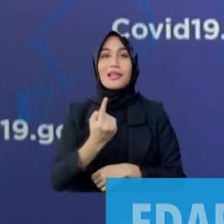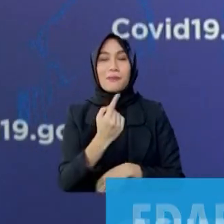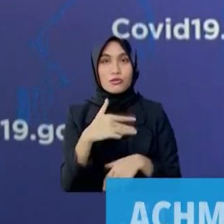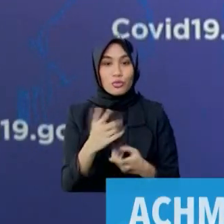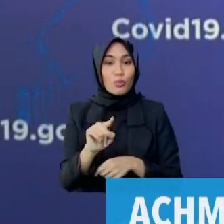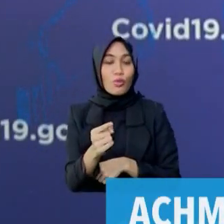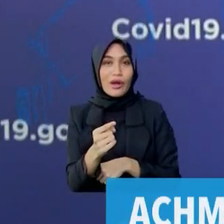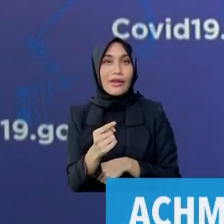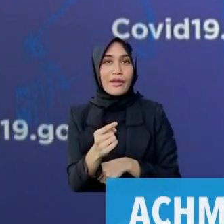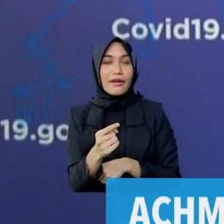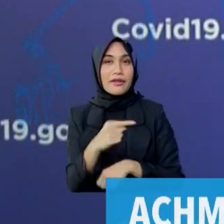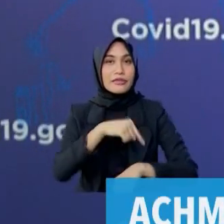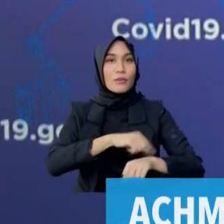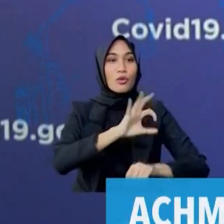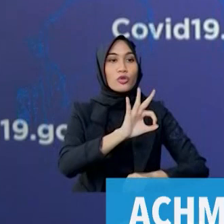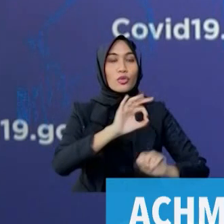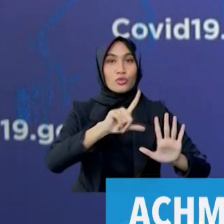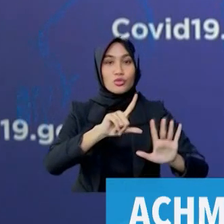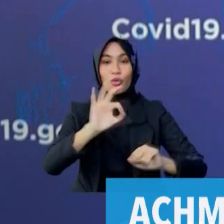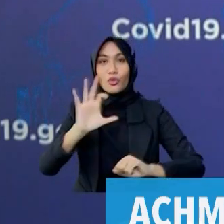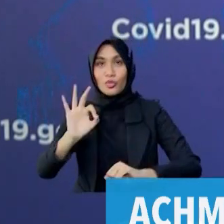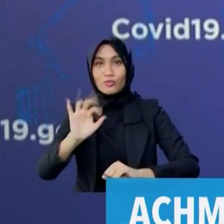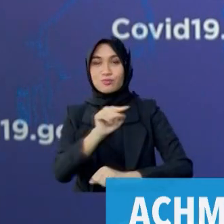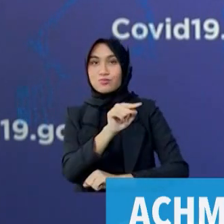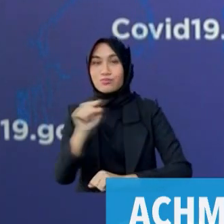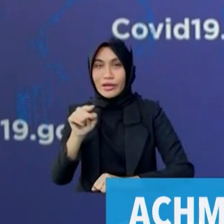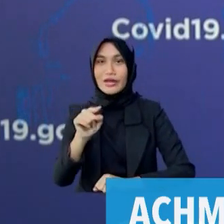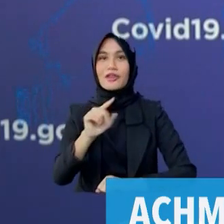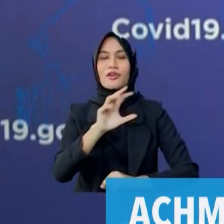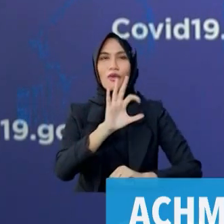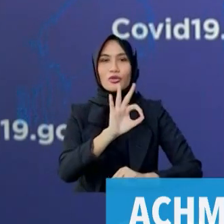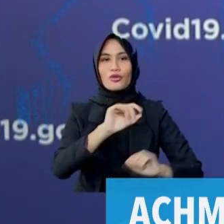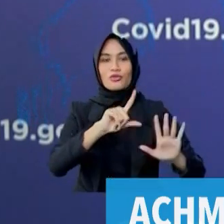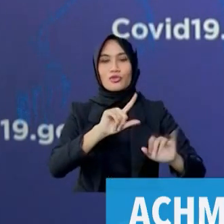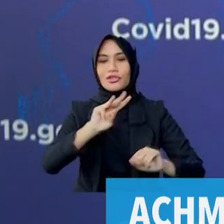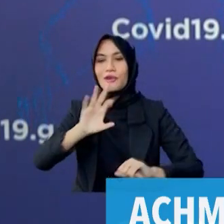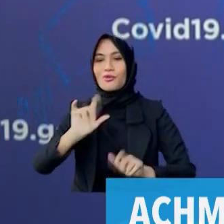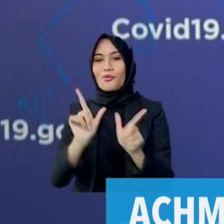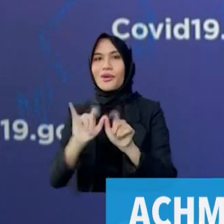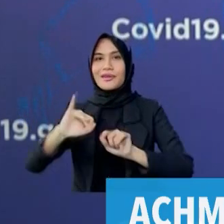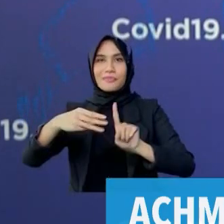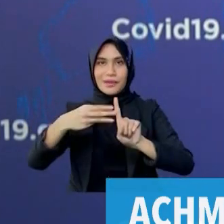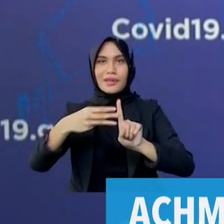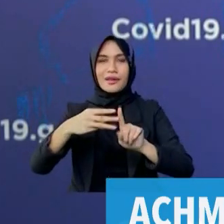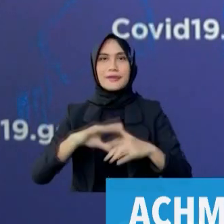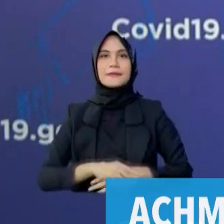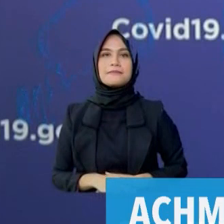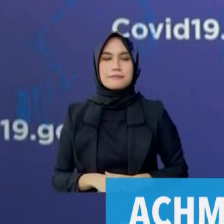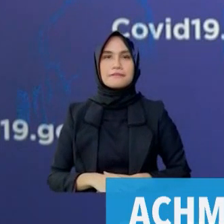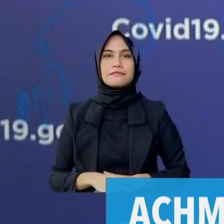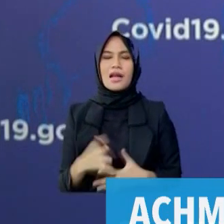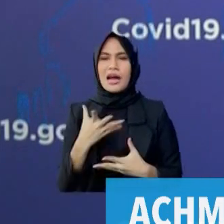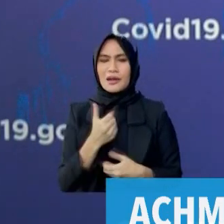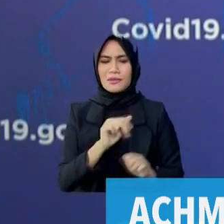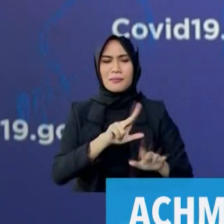memulai pekerjaan mulai kosong 700 sampai 07.30 WIB lokasinya Hai Diharapkan dengan